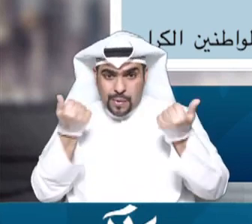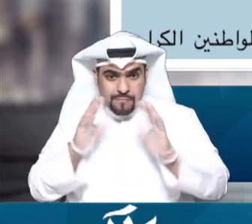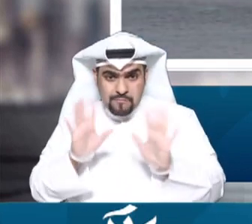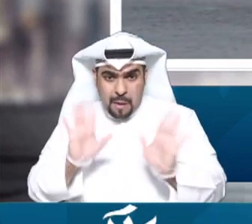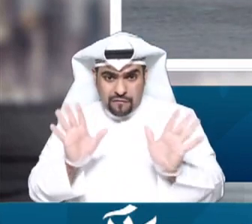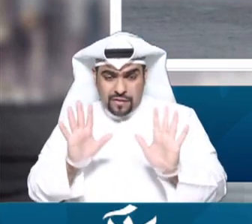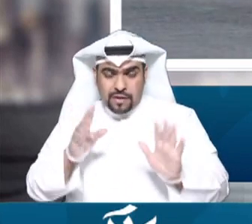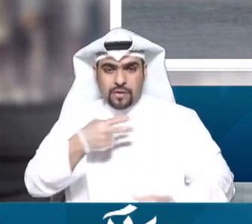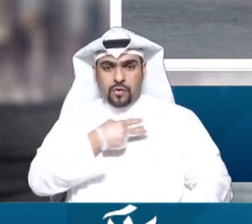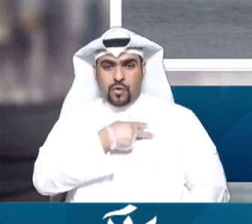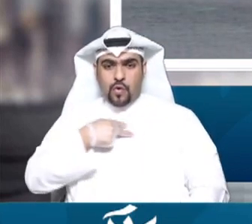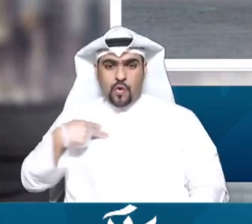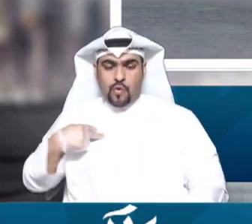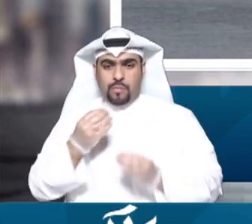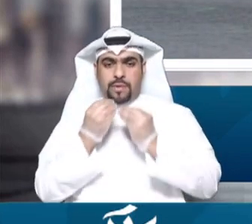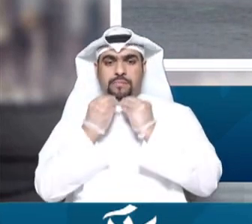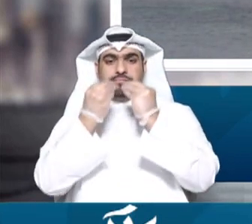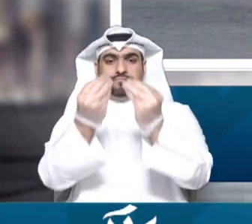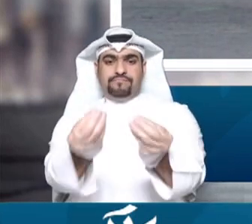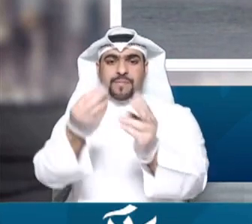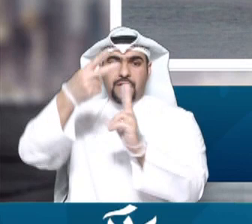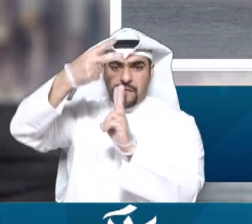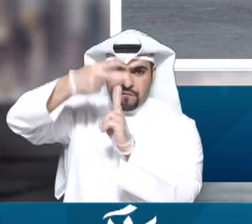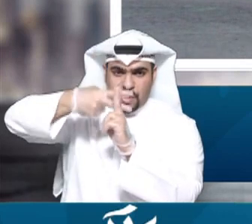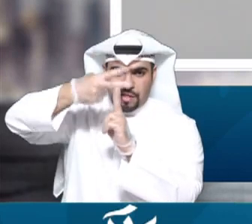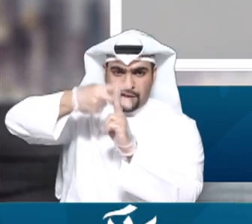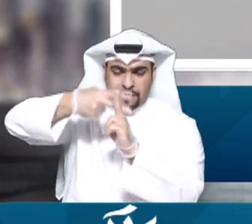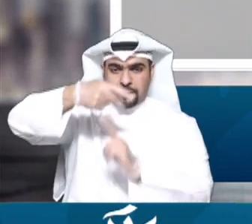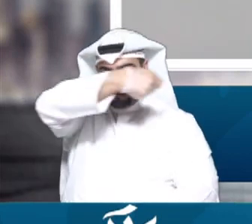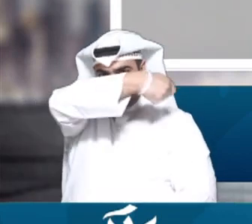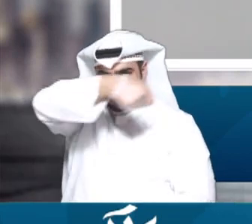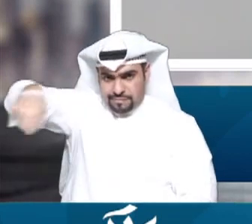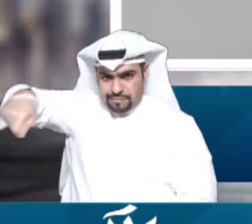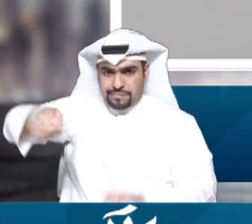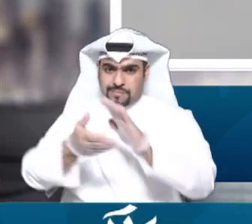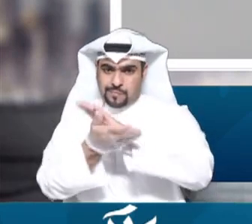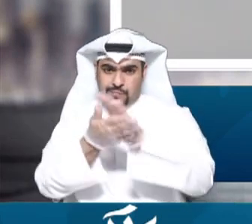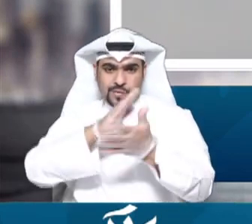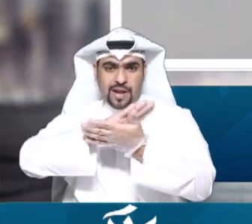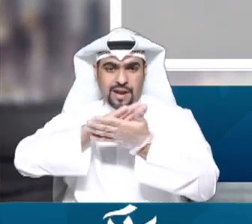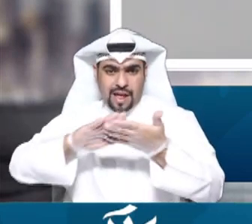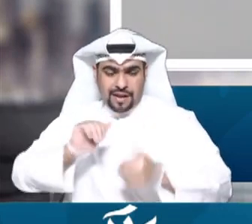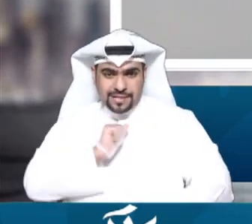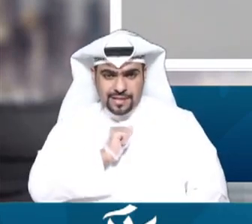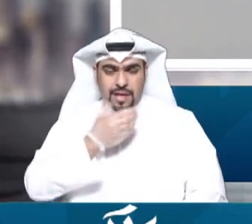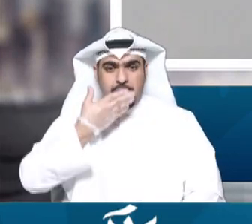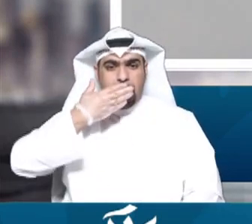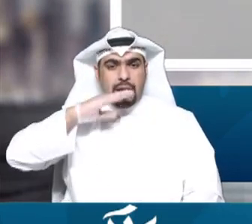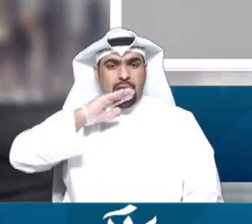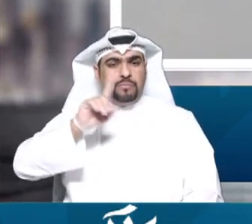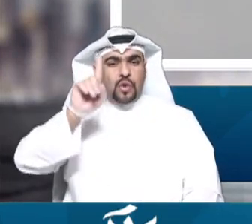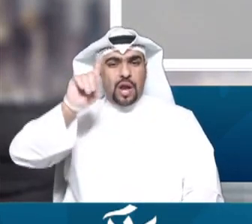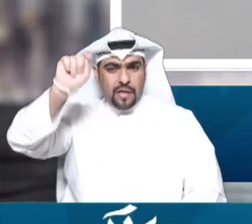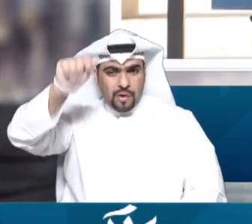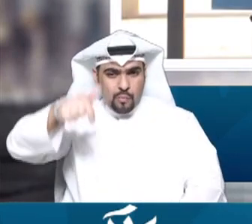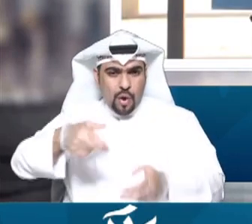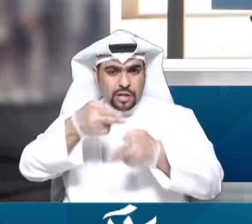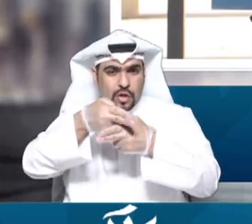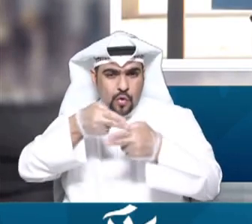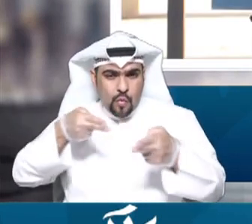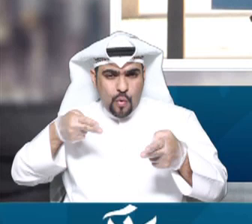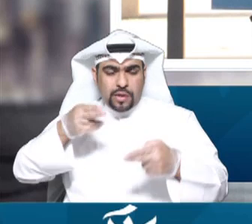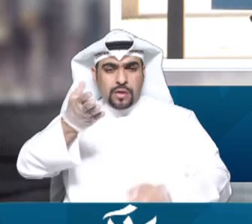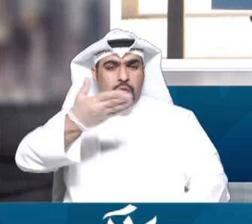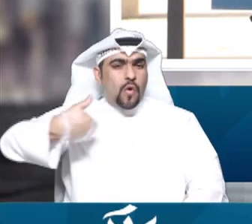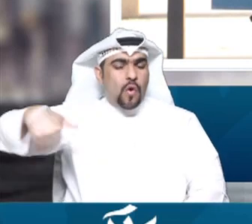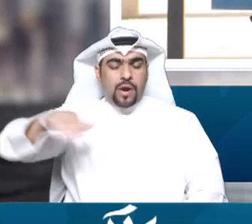إن شاء الله هناك تفهم من الأخوة المواطنين في سويسرا للوضع الصحي في داخل الكويت، وهم